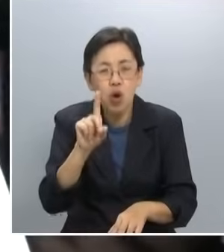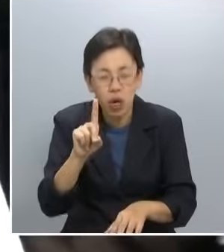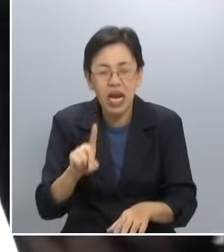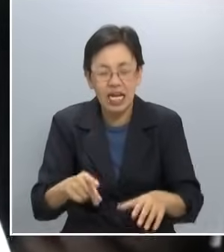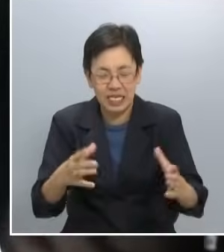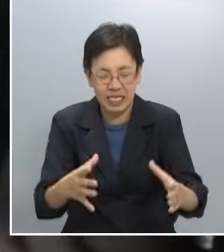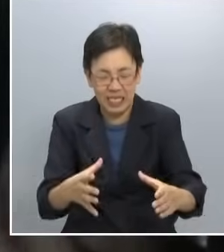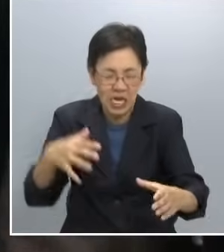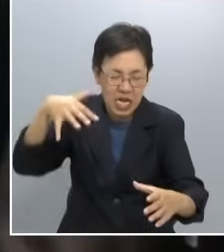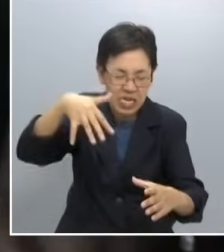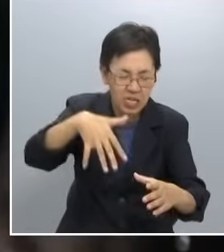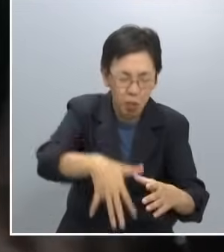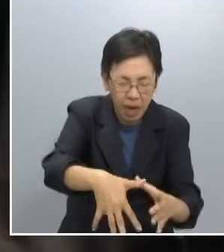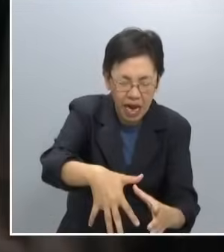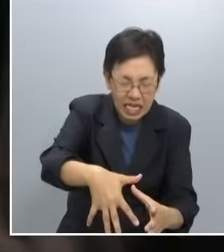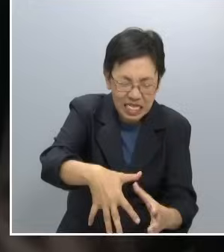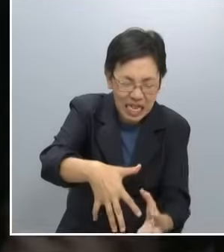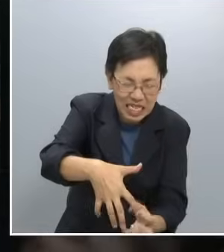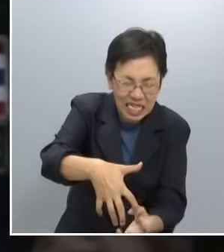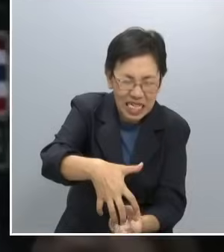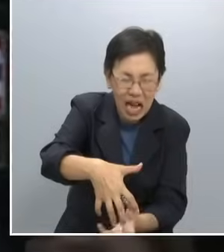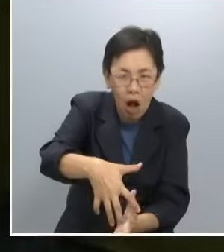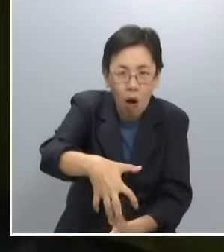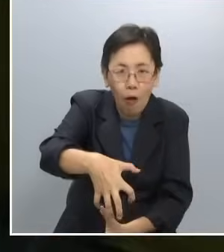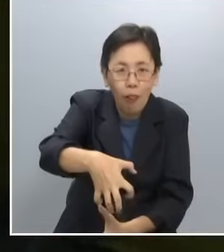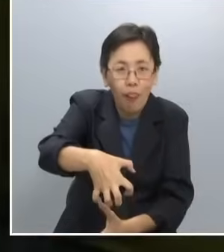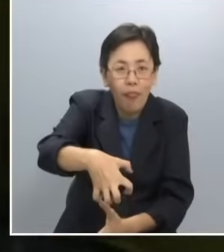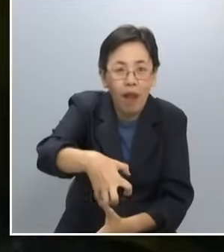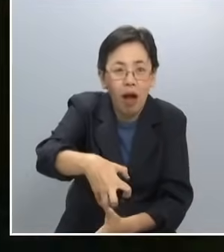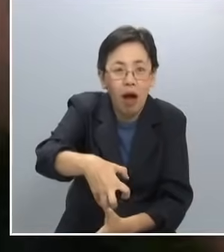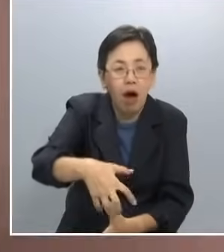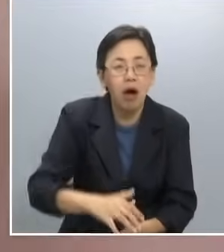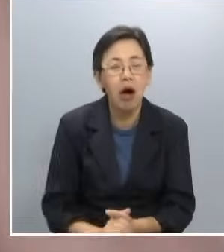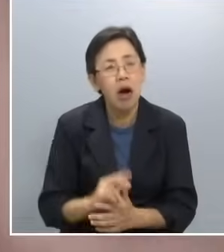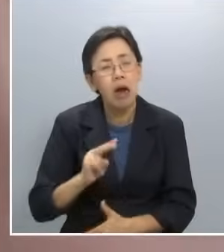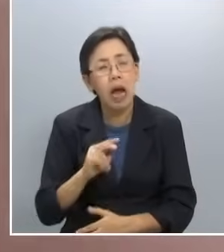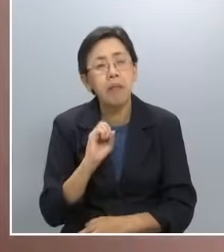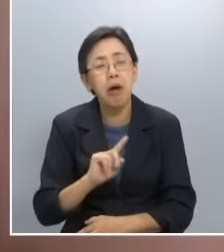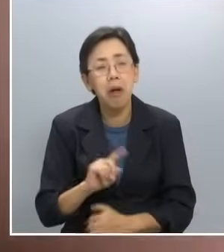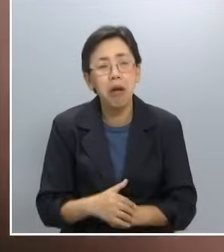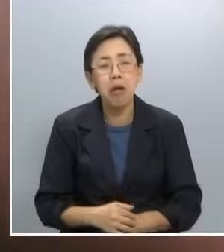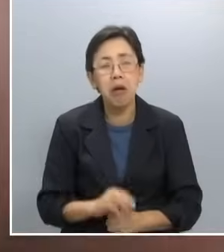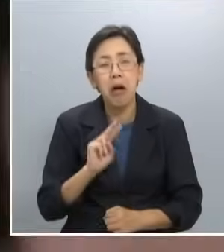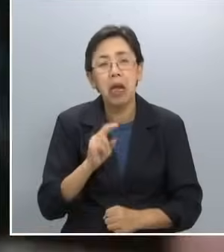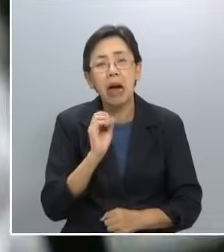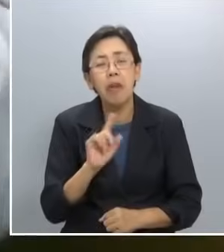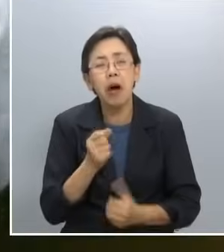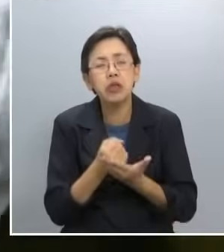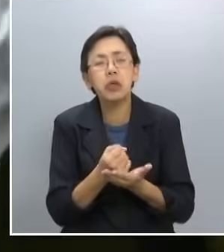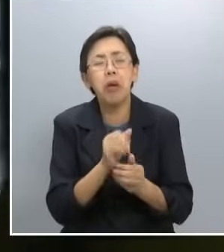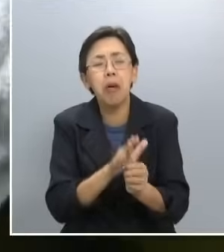อืเออแปลกมากท่านผู้ชมล่ามนี่บางช่วงก็บอกด้วยว่ามาช่วยเพราะ